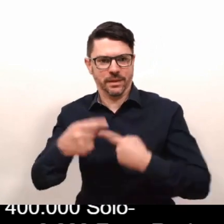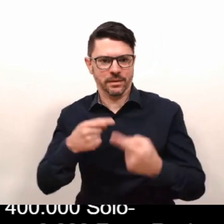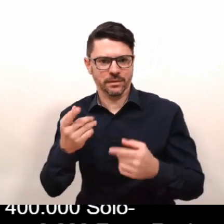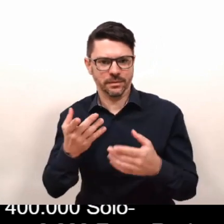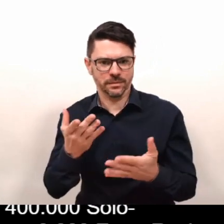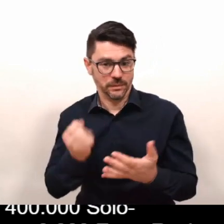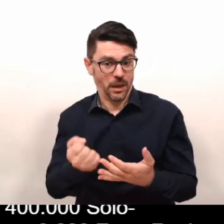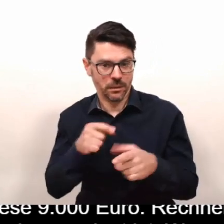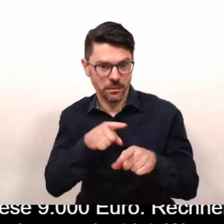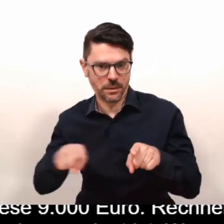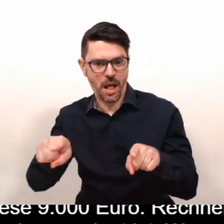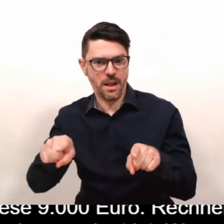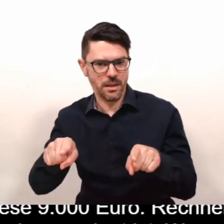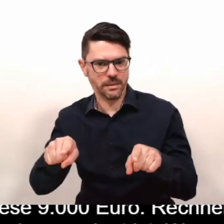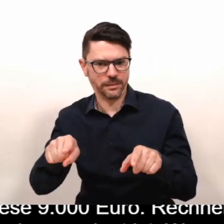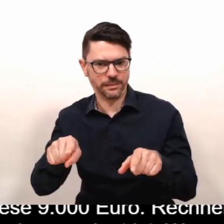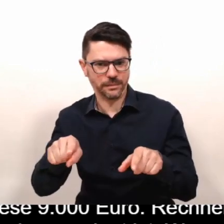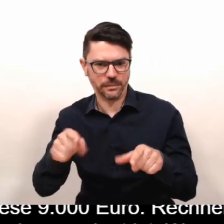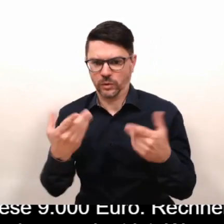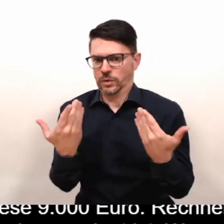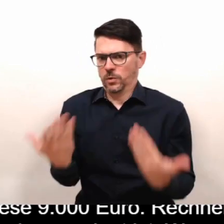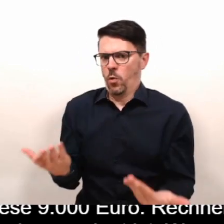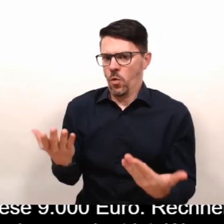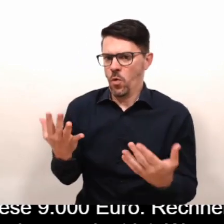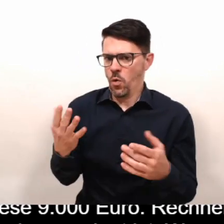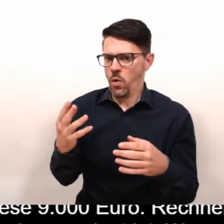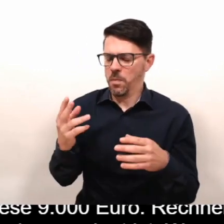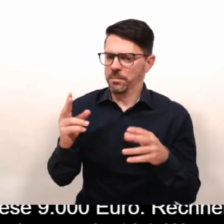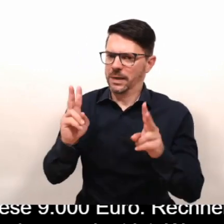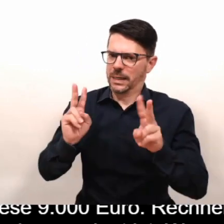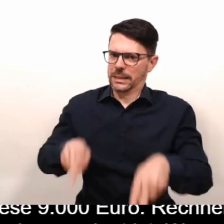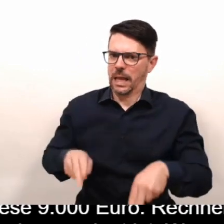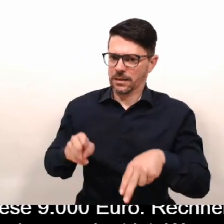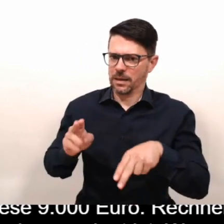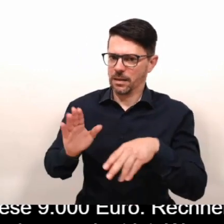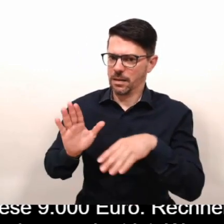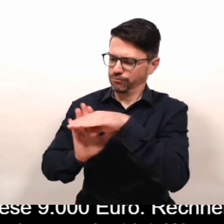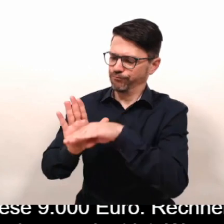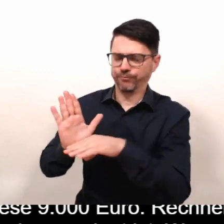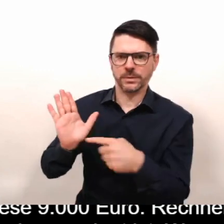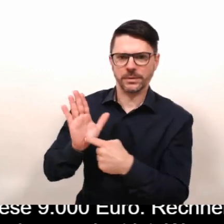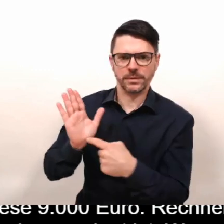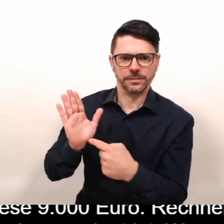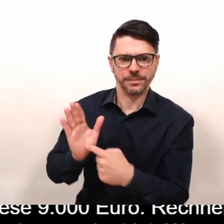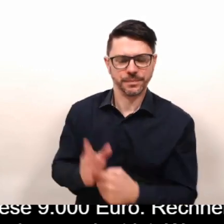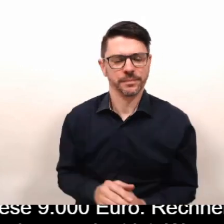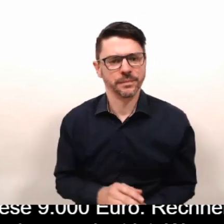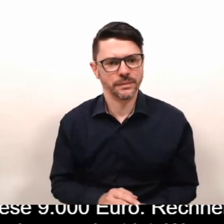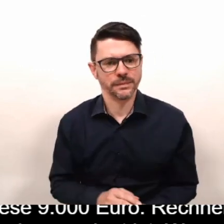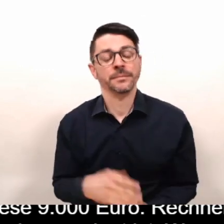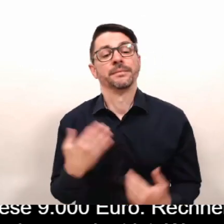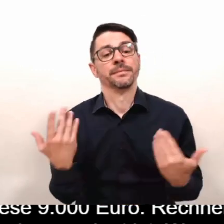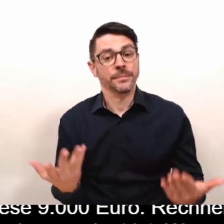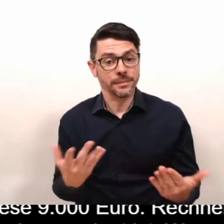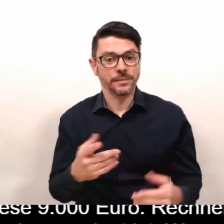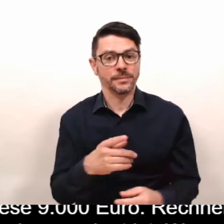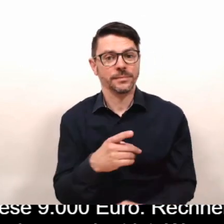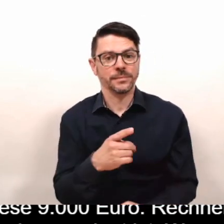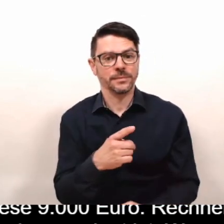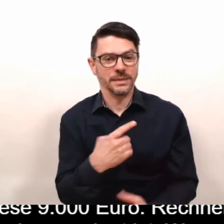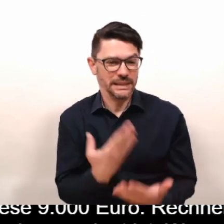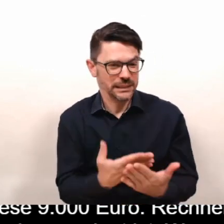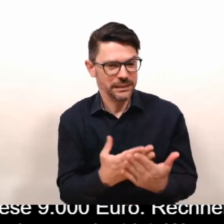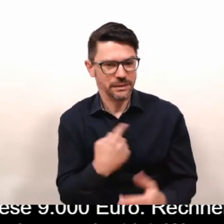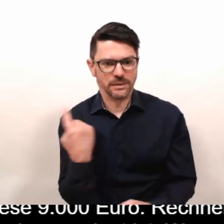Also insofern glaube ich, dass wir im Rückblick richtig gehandelt haben. In diesen jetzt knapp zwei Monaten, es ist ja Ende März